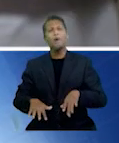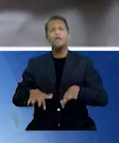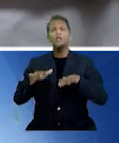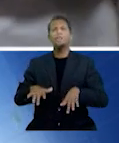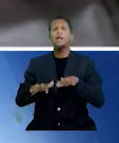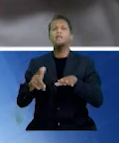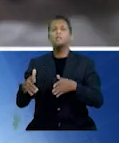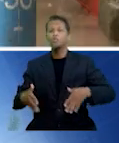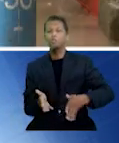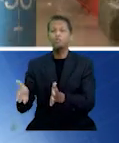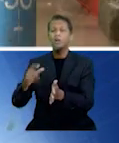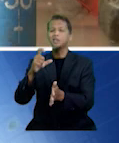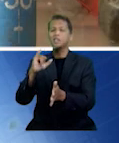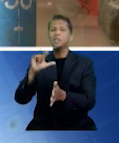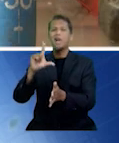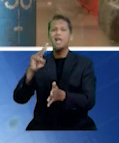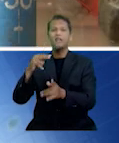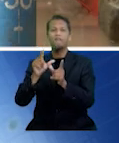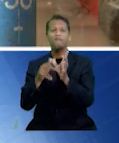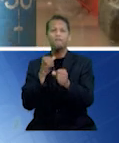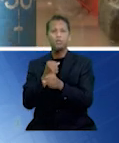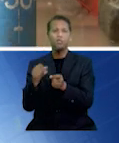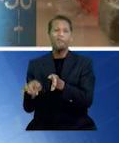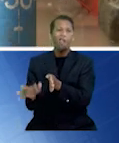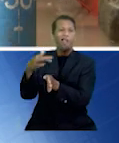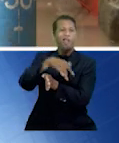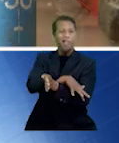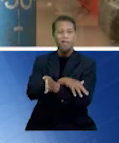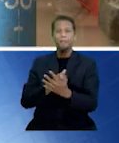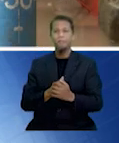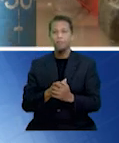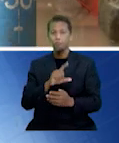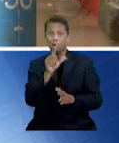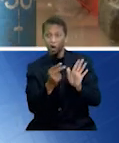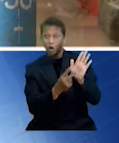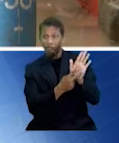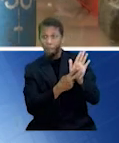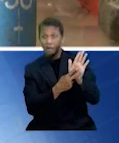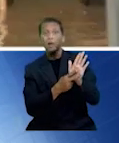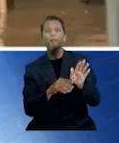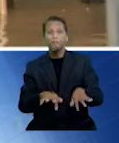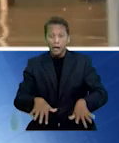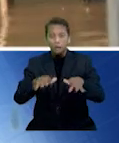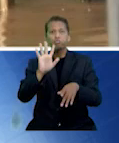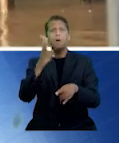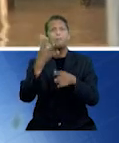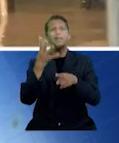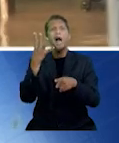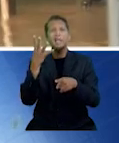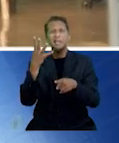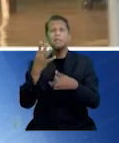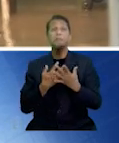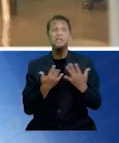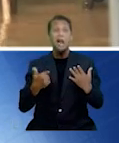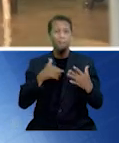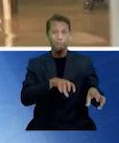Timur, yang mana bahkan untuk bulan November ini saja ini merupakan sudah keempat kalinya warga terkena banjir di